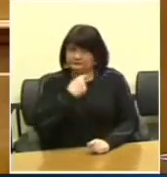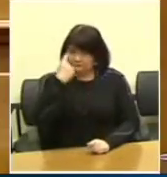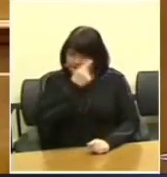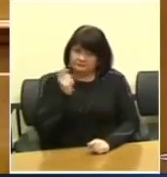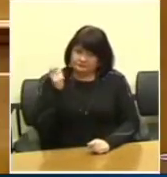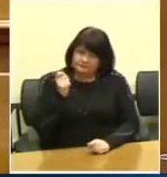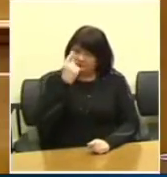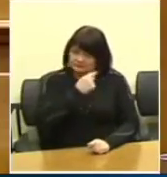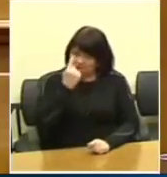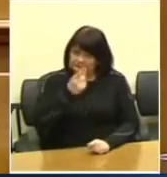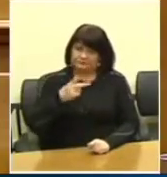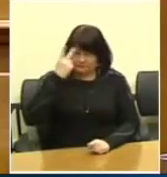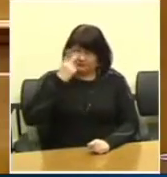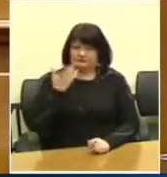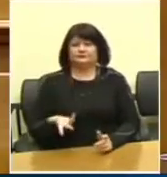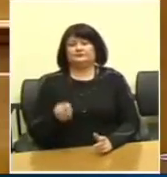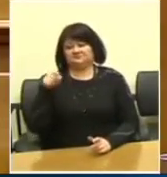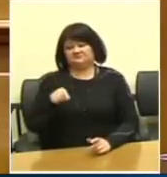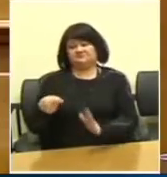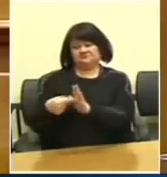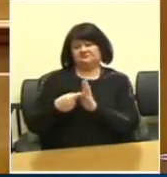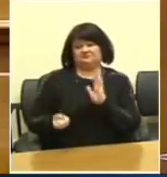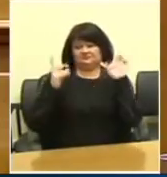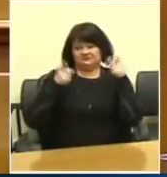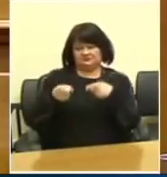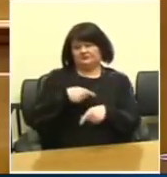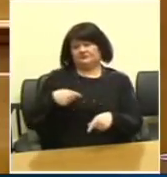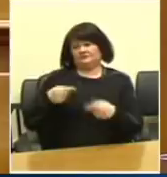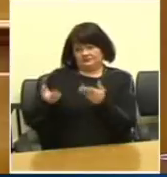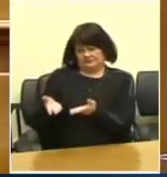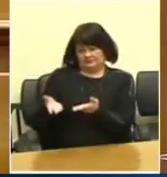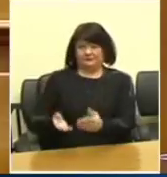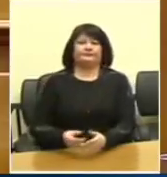σας θέση και στάση, αυτή είναι η Νέα Δημοκρατία της οποίας ηγείστε.